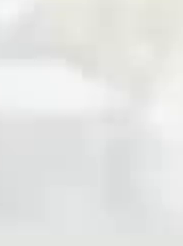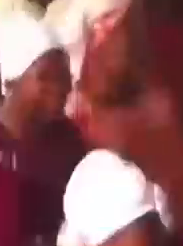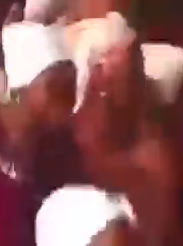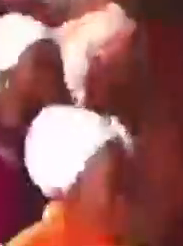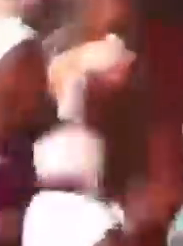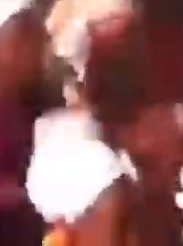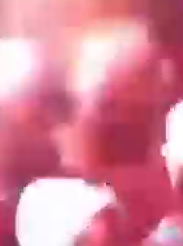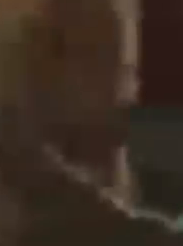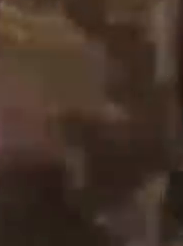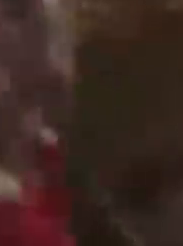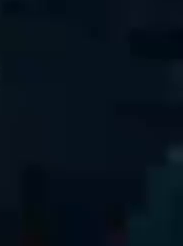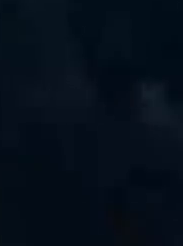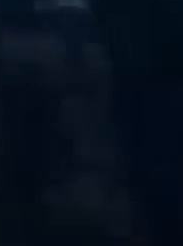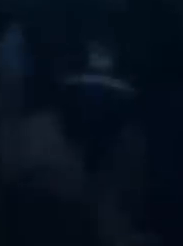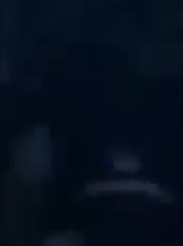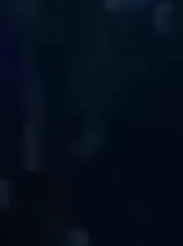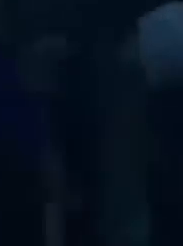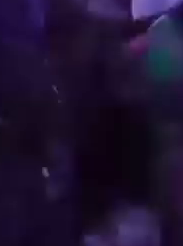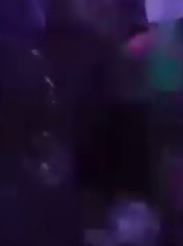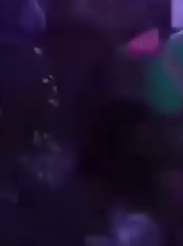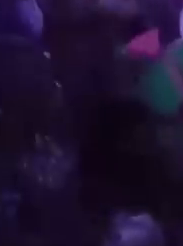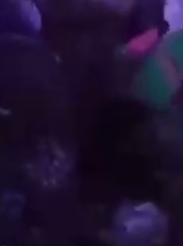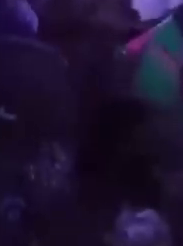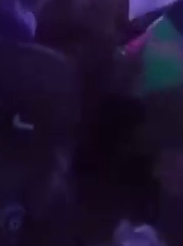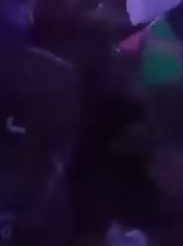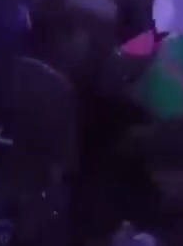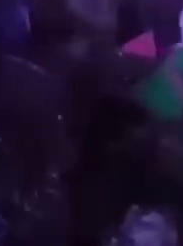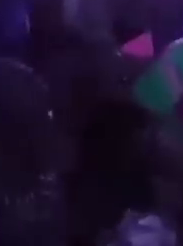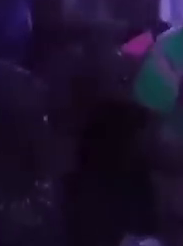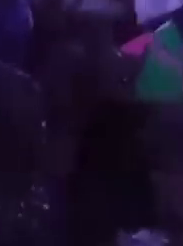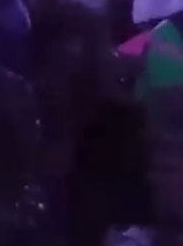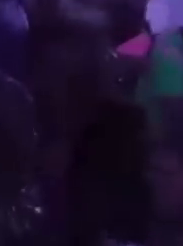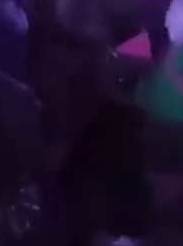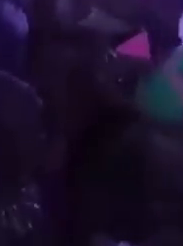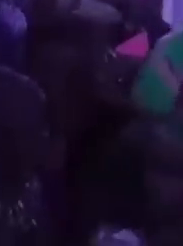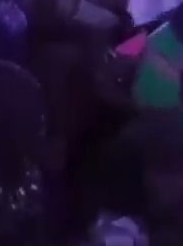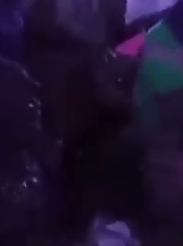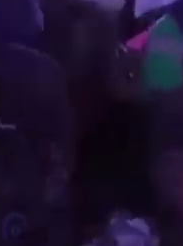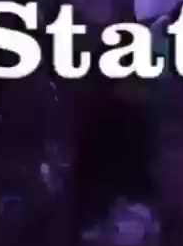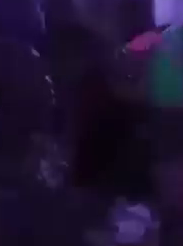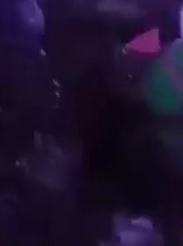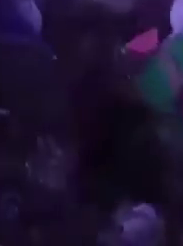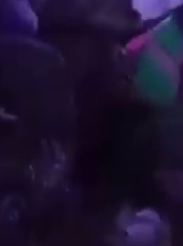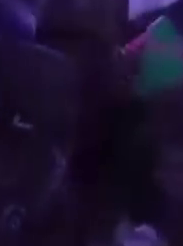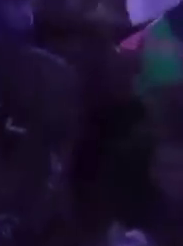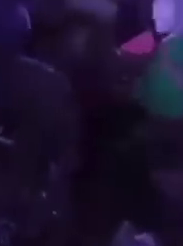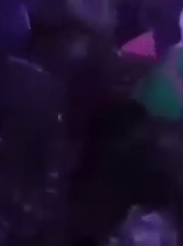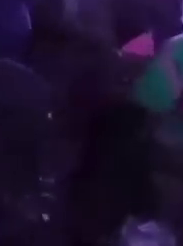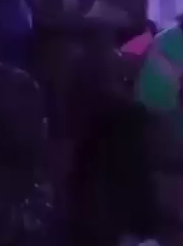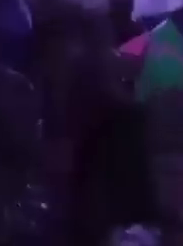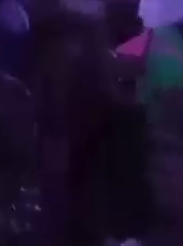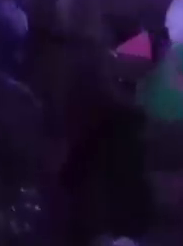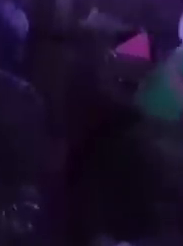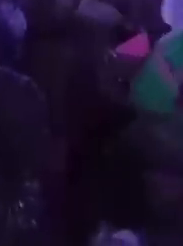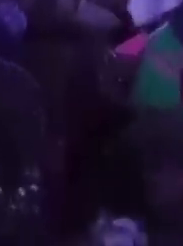fún gbogbo èèyàn tí ọ̀nà àbáyọ máa là. Láàgó mẹ́rin ìrọ̀lẹ́ látọjọ́ Sunday 22nd ní Thursday 26th October Methodist Theological